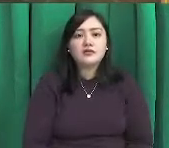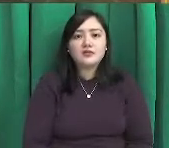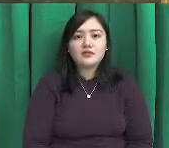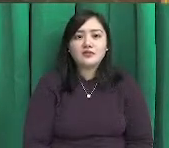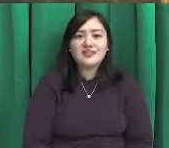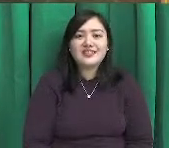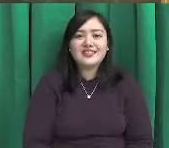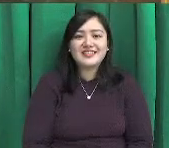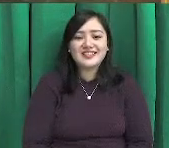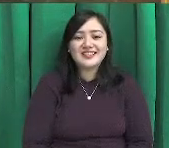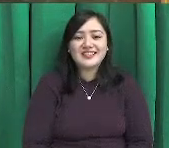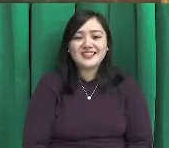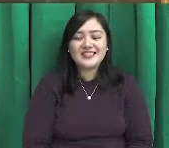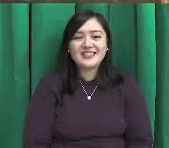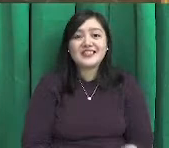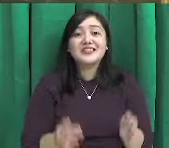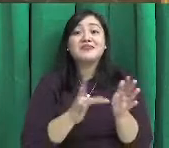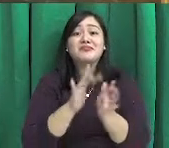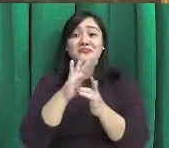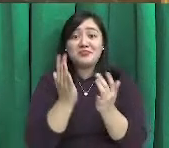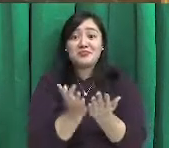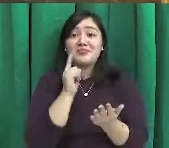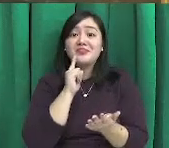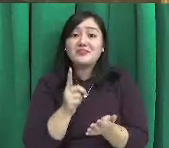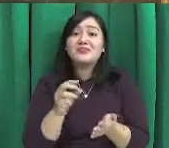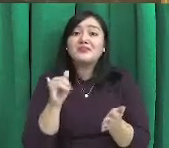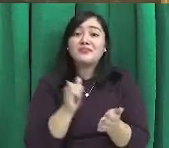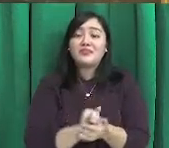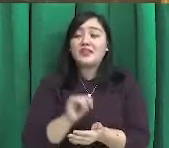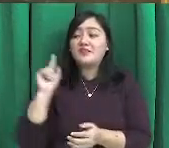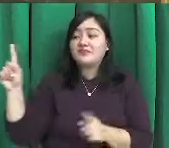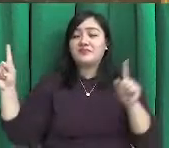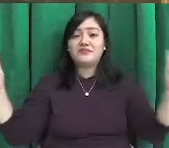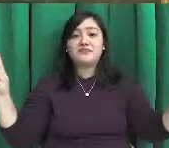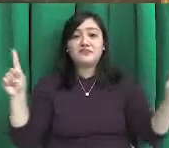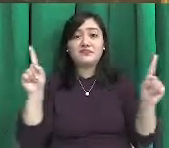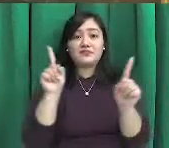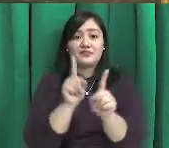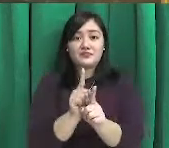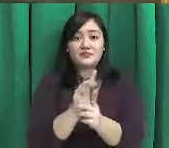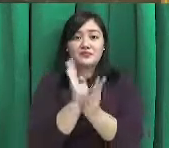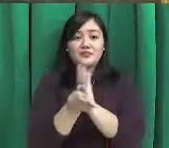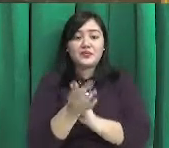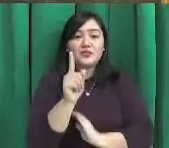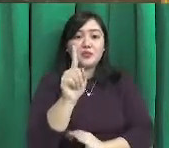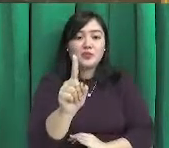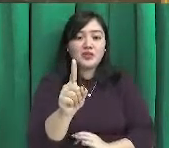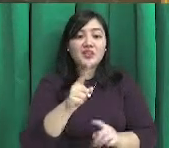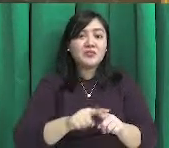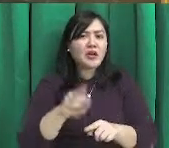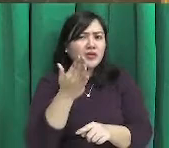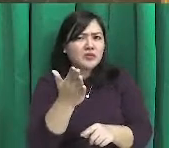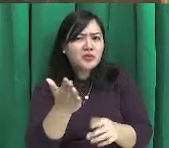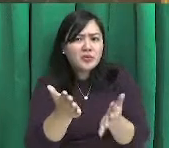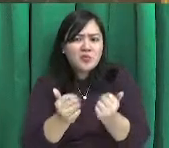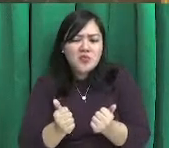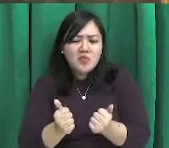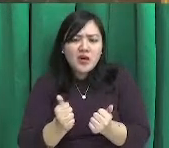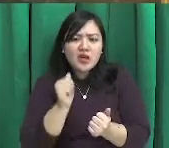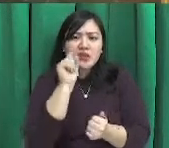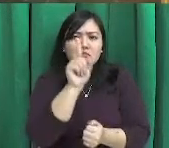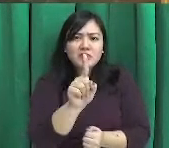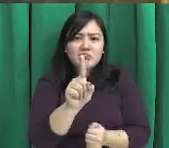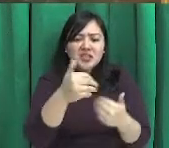papaghiwalayin. Magsolo. Oh. Ang nakakalungkot nito, mga kapatid, nakakahiyaman tanggapin, bakit ba ayaw